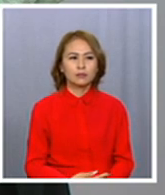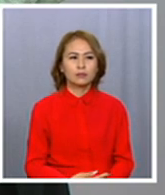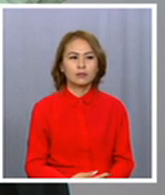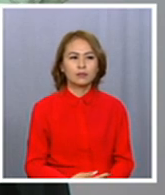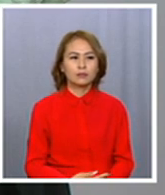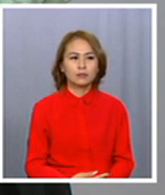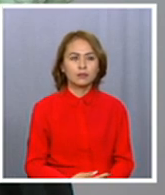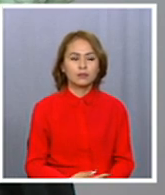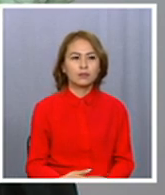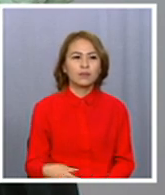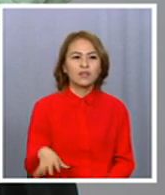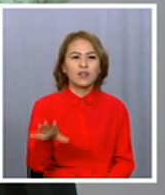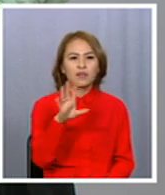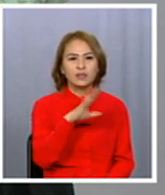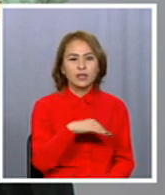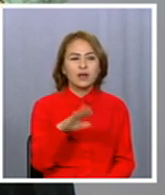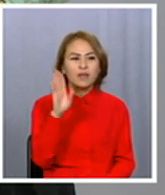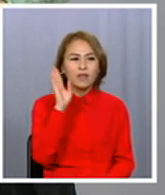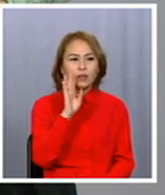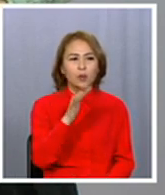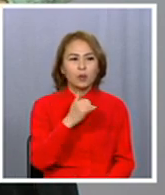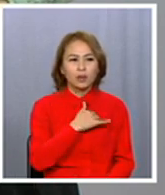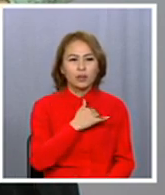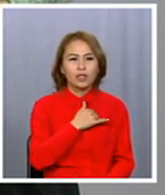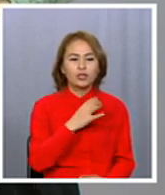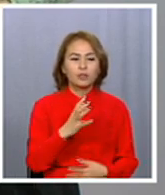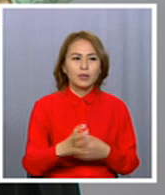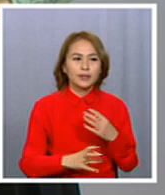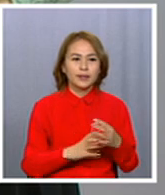все водоемы на нашей планете.